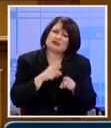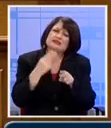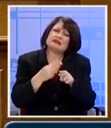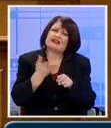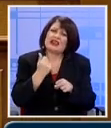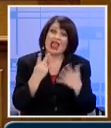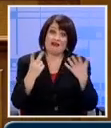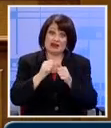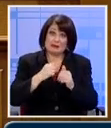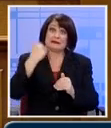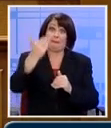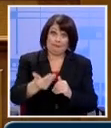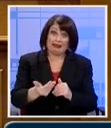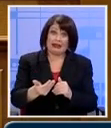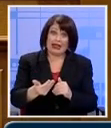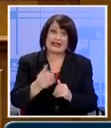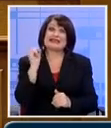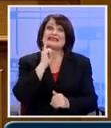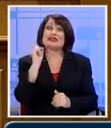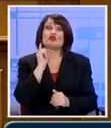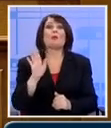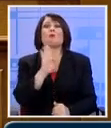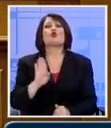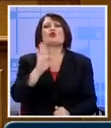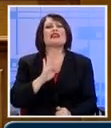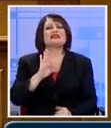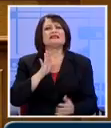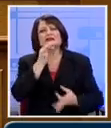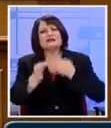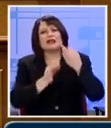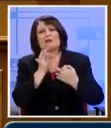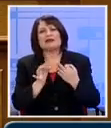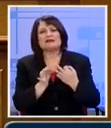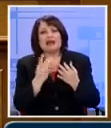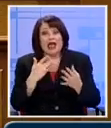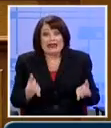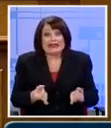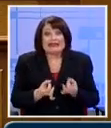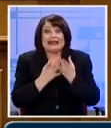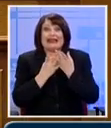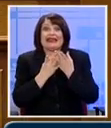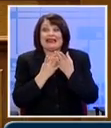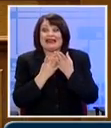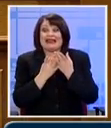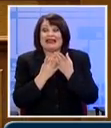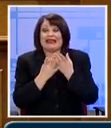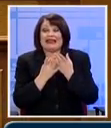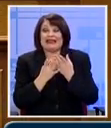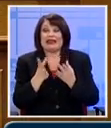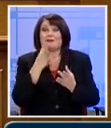7 μήνες αργότερα, στο Ινστιτούτο Brookings, κατά σύμπτωση και πάλι ροντέο μπορεί να γίνει